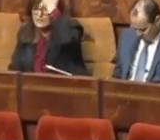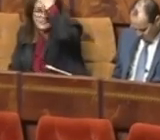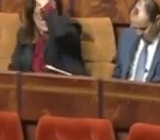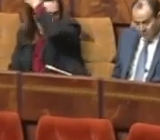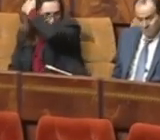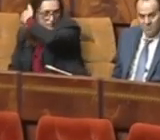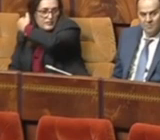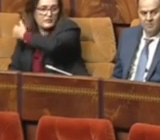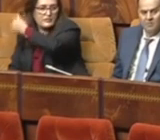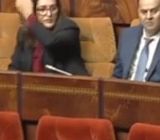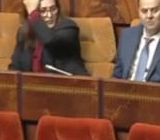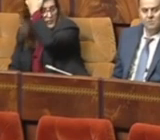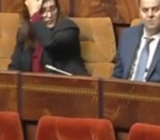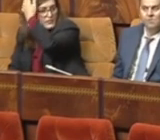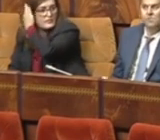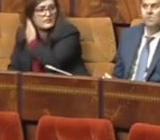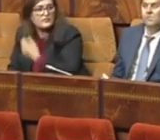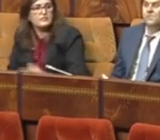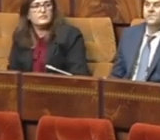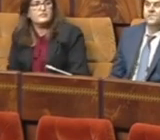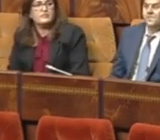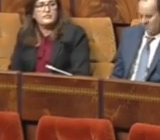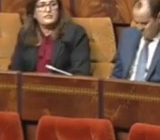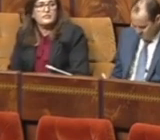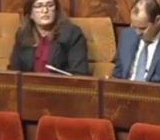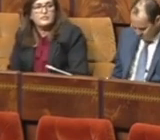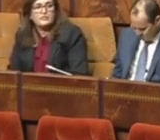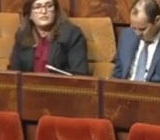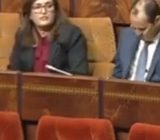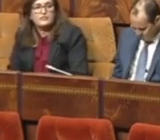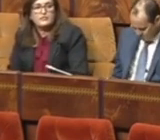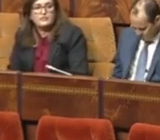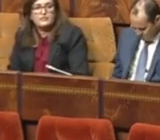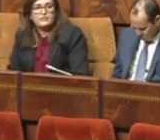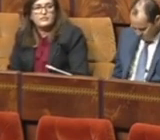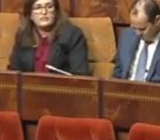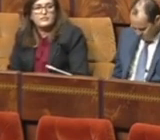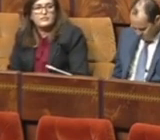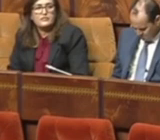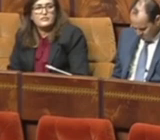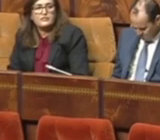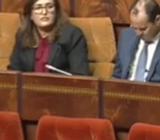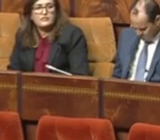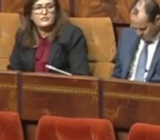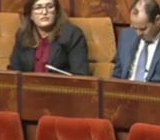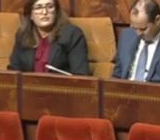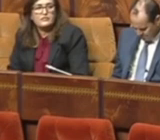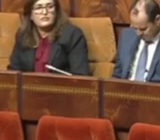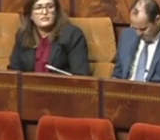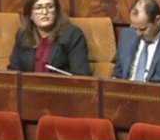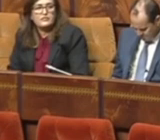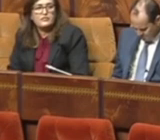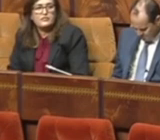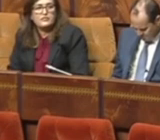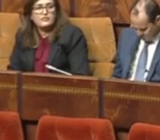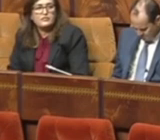الطريق كل دايره شروط تعجيزيه ما هي غير تسهل لنا الهجره من القرى الى المدن وغتحدنا استثمار للشباب ديالنا اللي